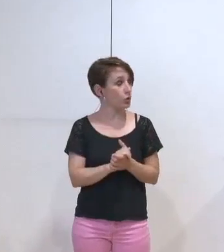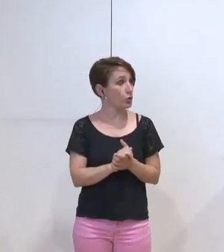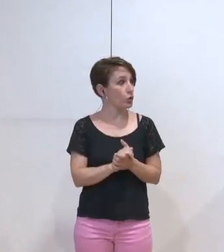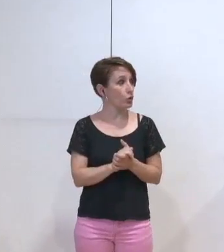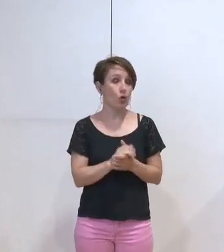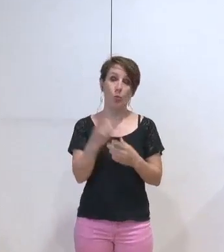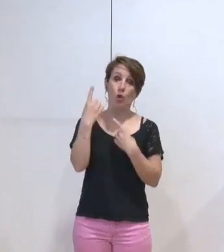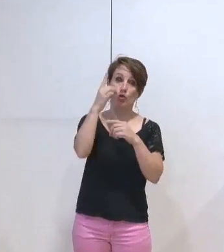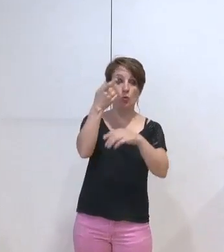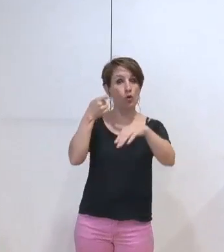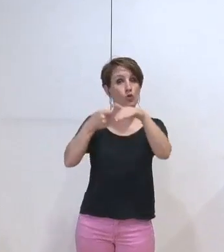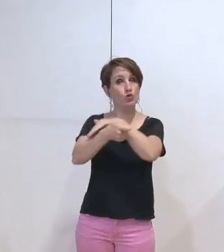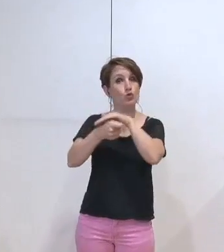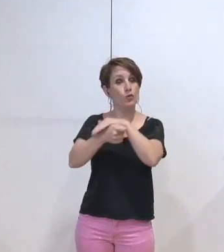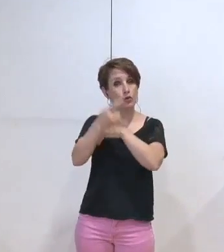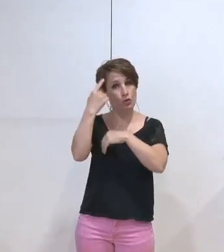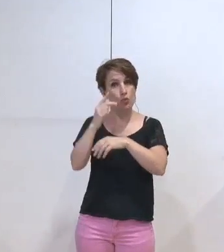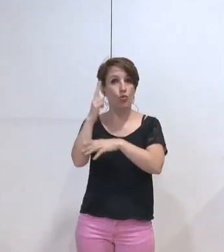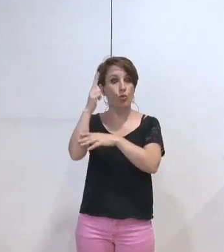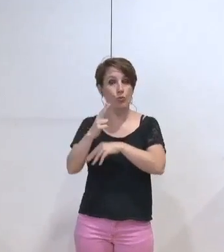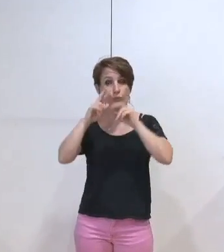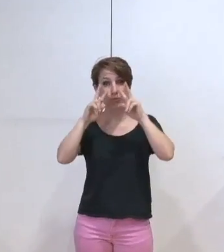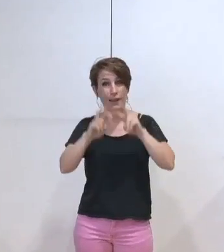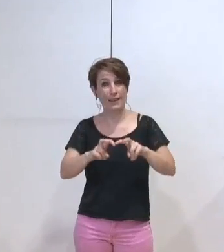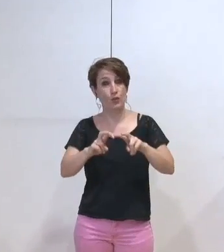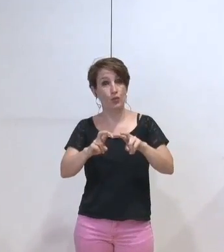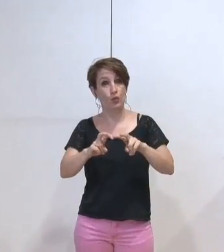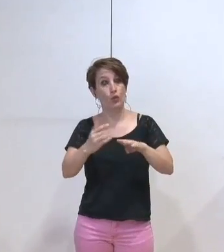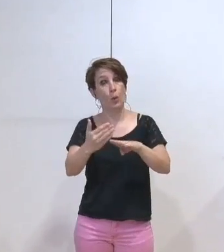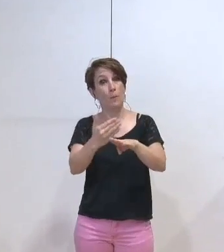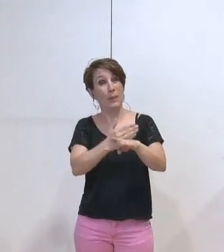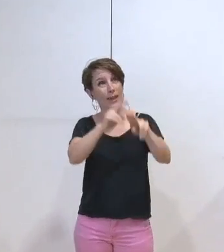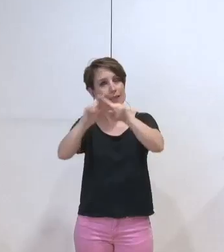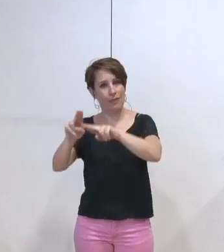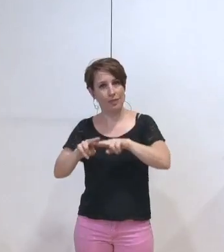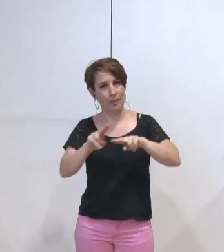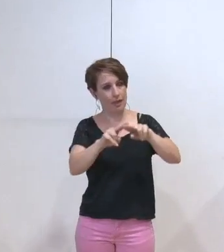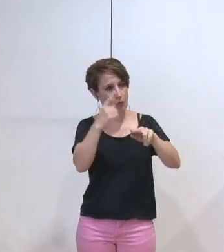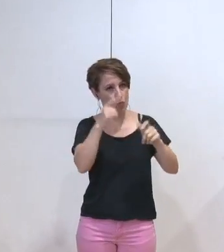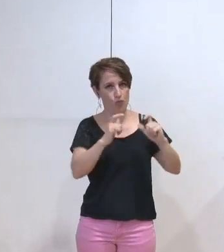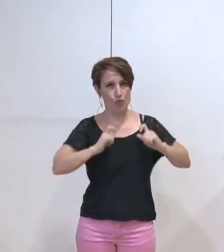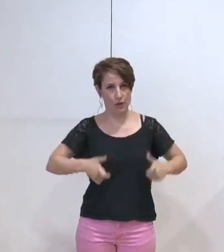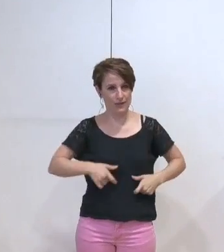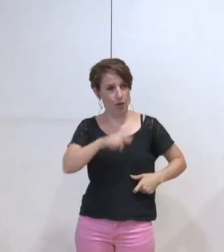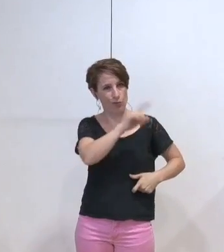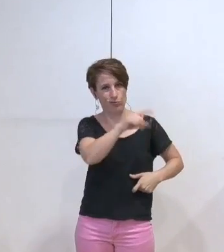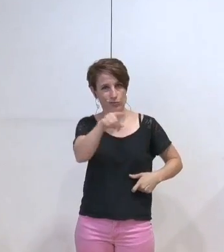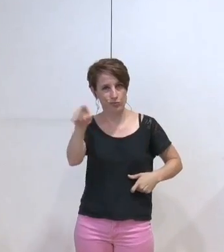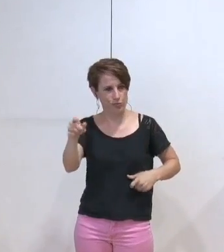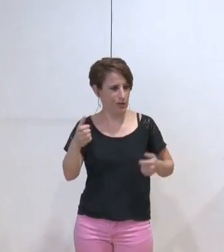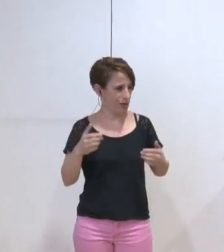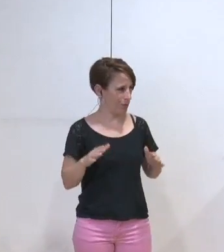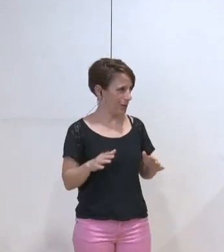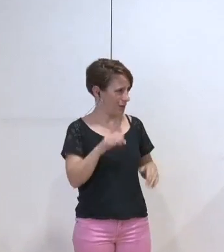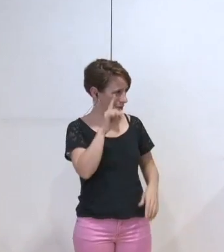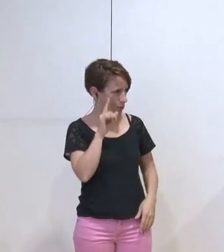subvention concernant le lancement d'études préalable pour la rénovation énergétiqu de bâtiments scolair vous n'avez pas utilisé les les